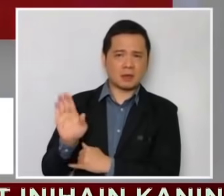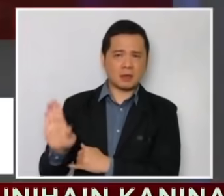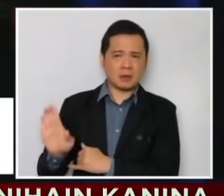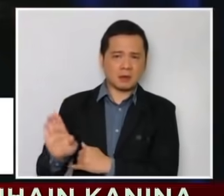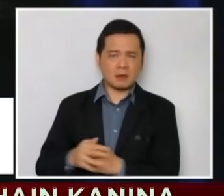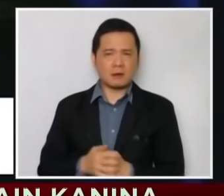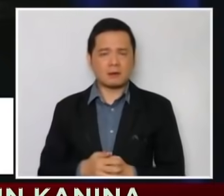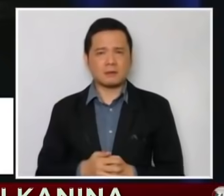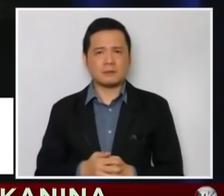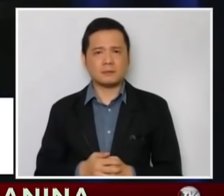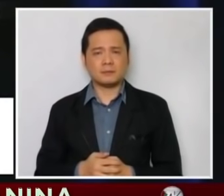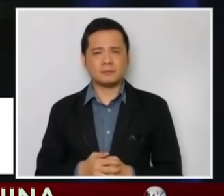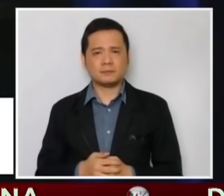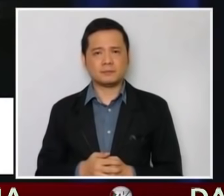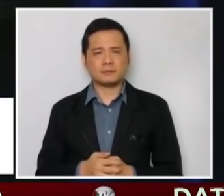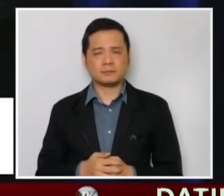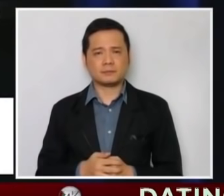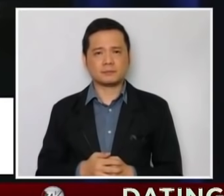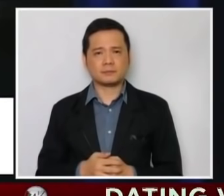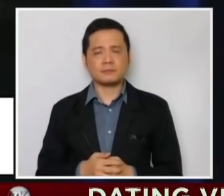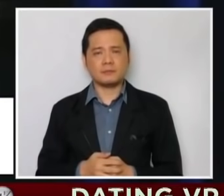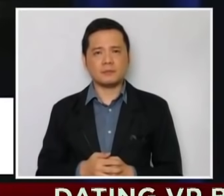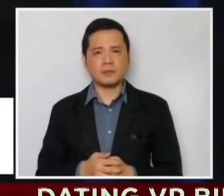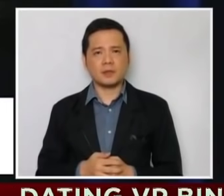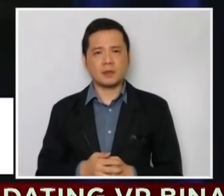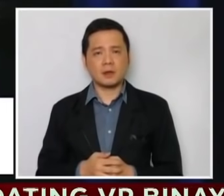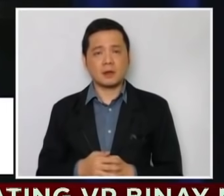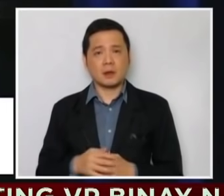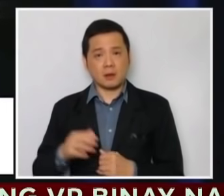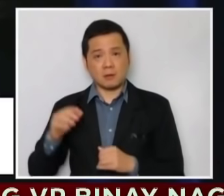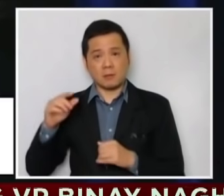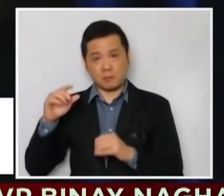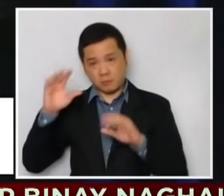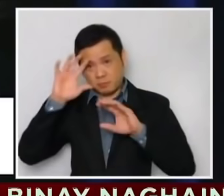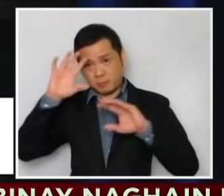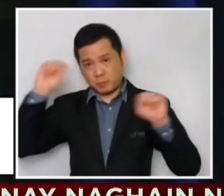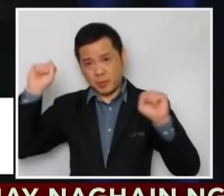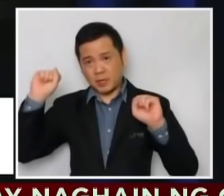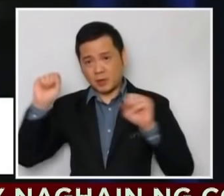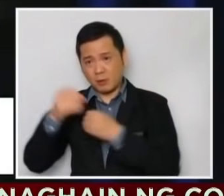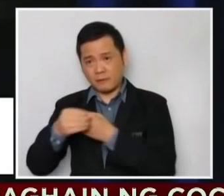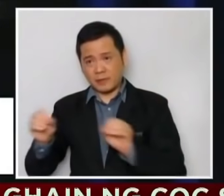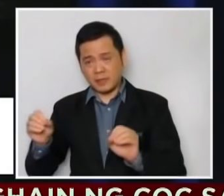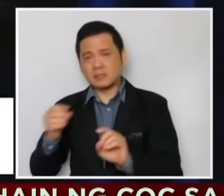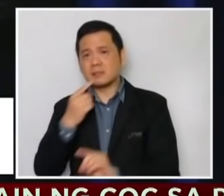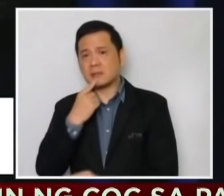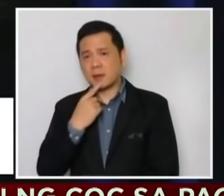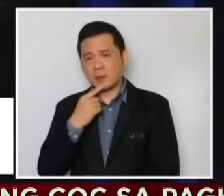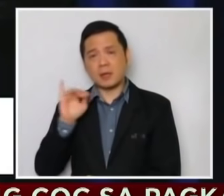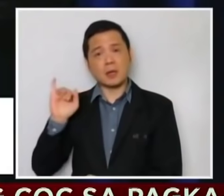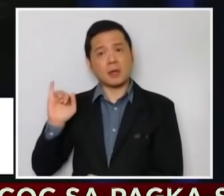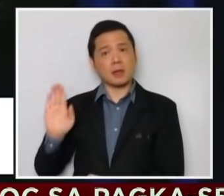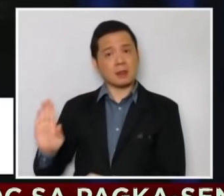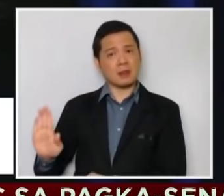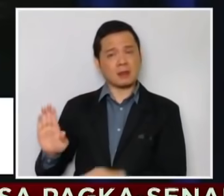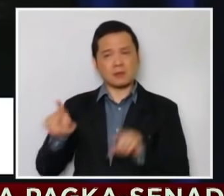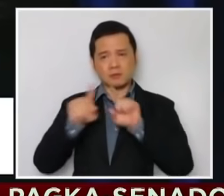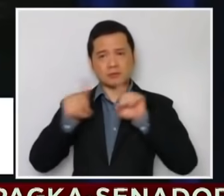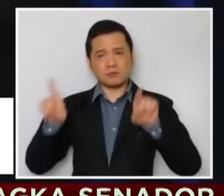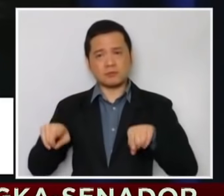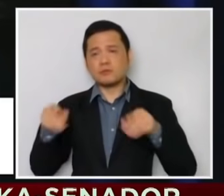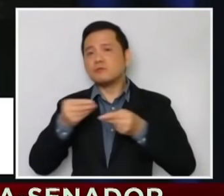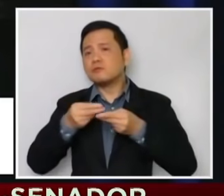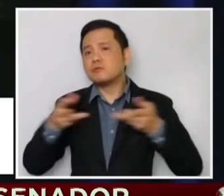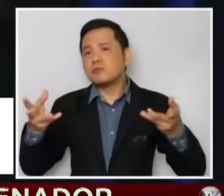gobyerno. Samantala, tiwala naman ang Malacanang na lulusot ang memorandum ni Pangulong Duterte sakaling idulog ng